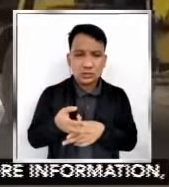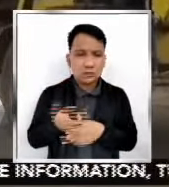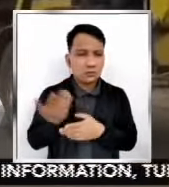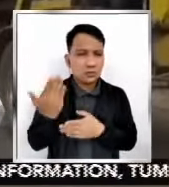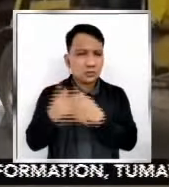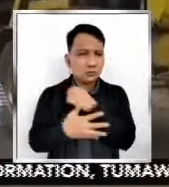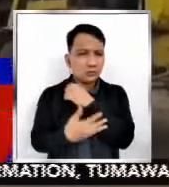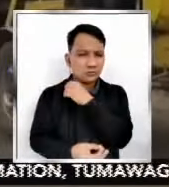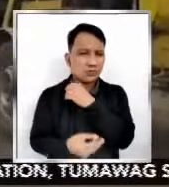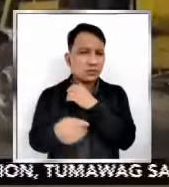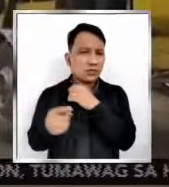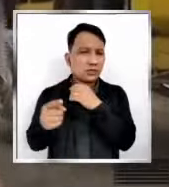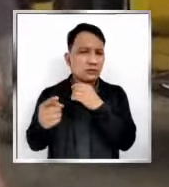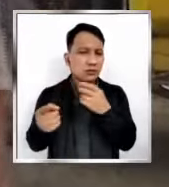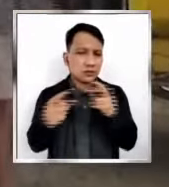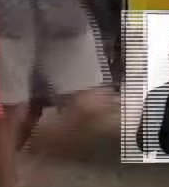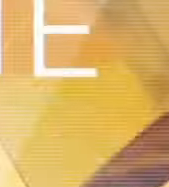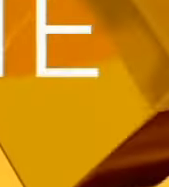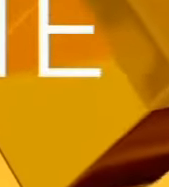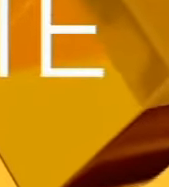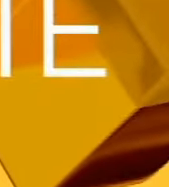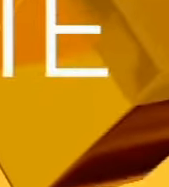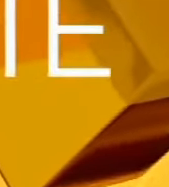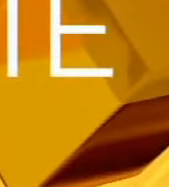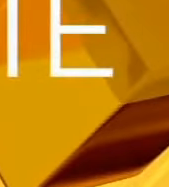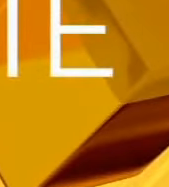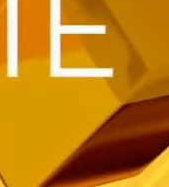Nakatutok, 24 Oras.